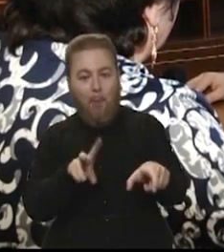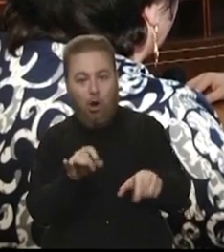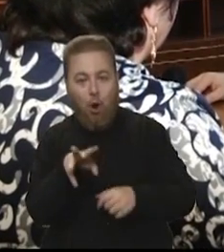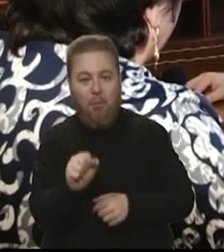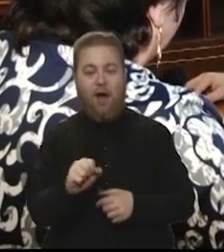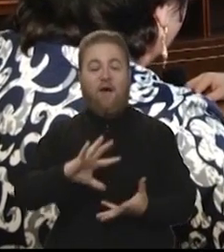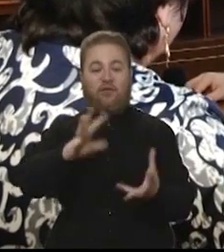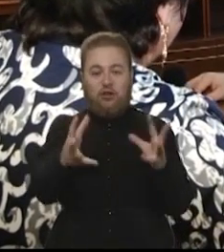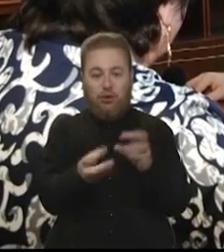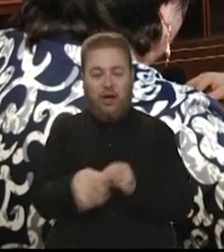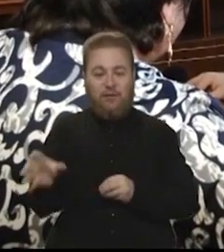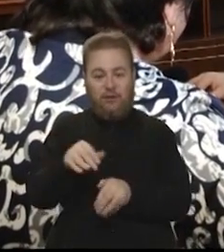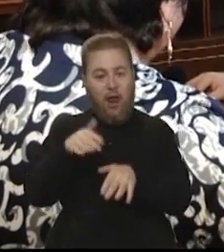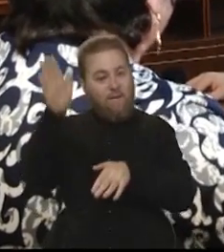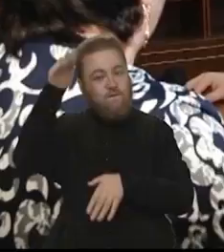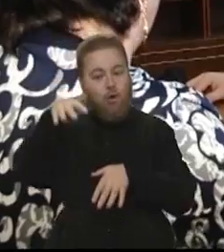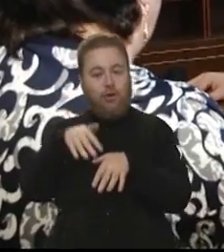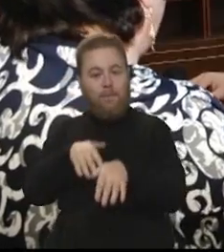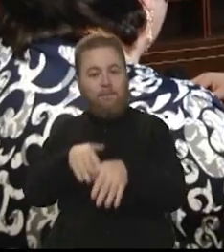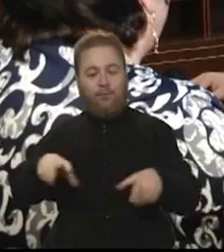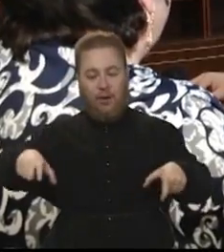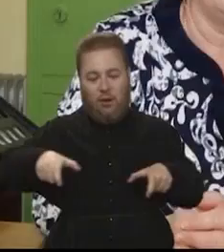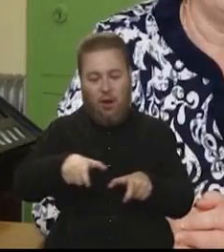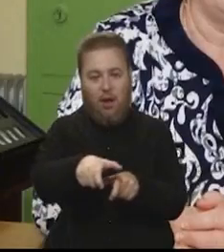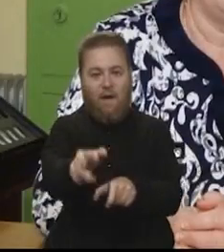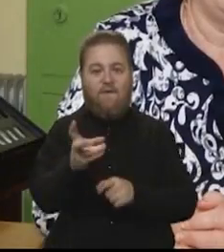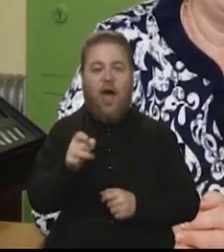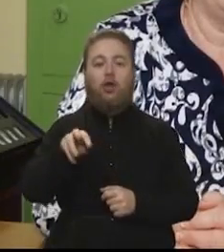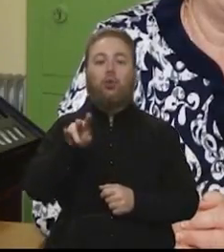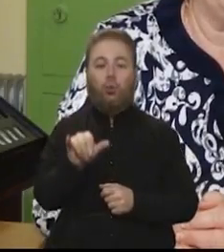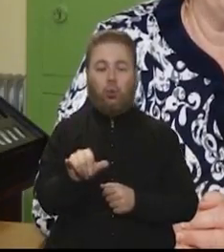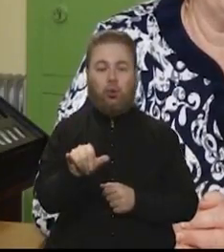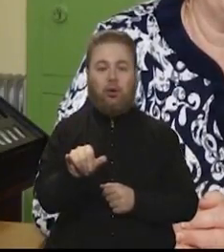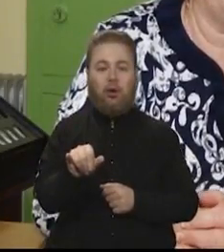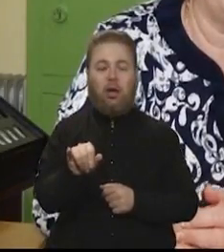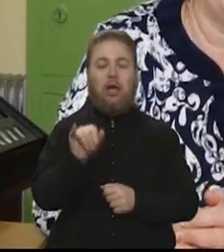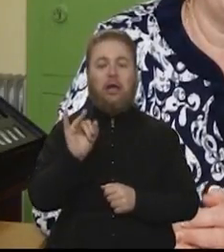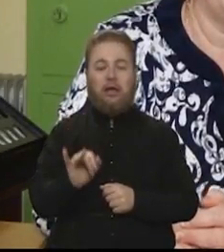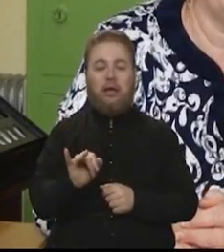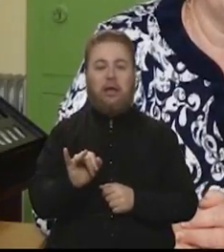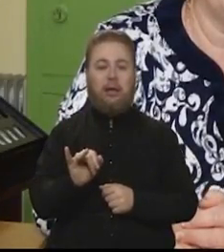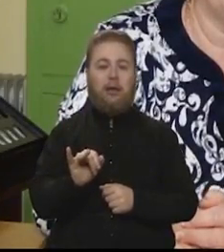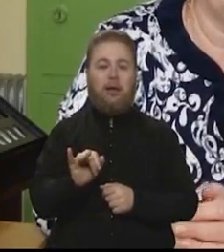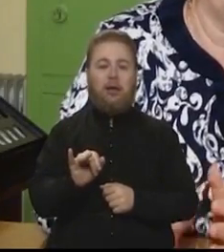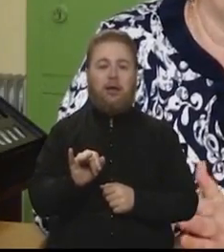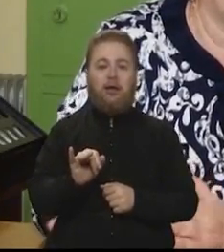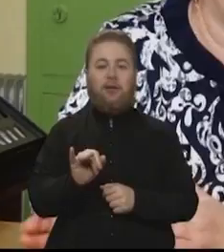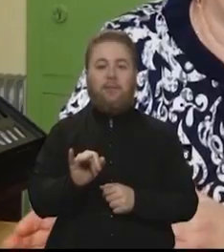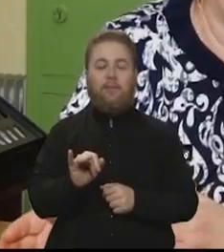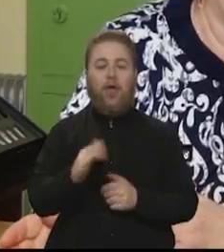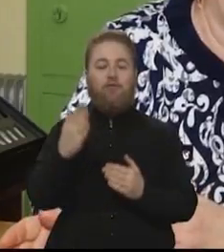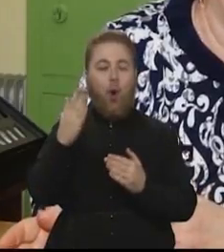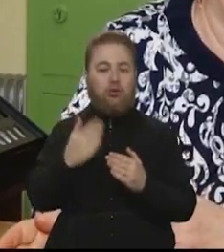все несут свои воды в реку Вятку. И в